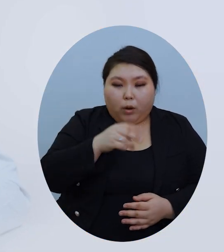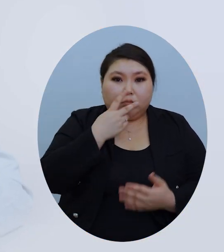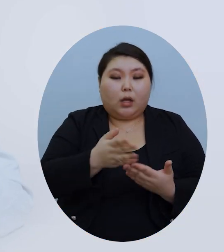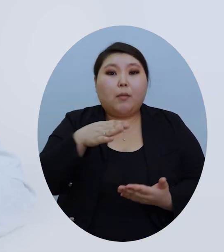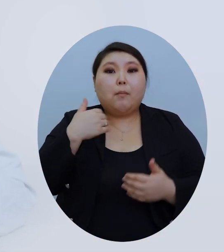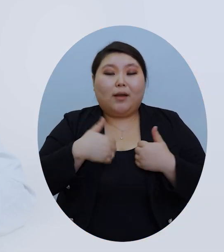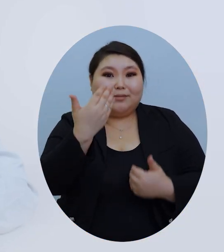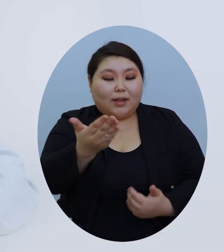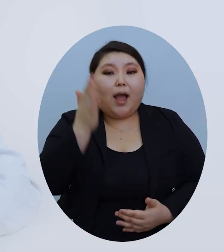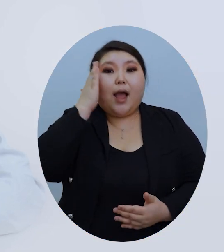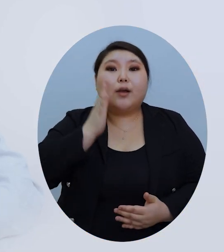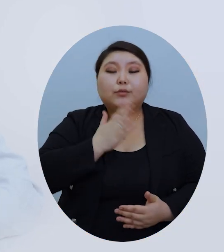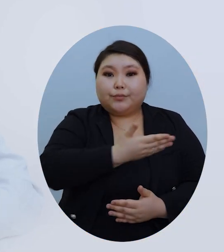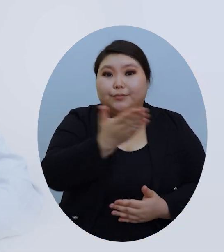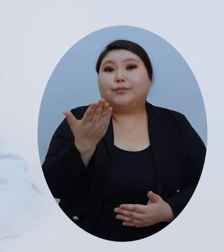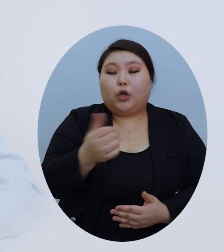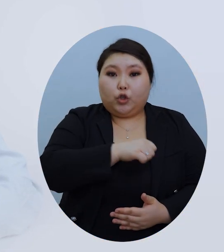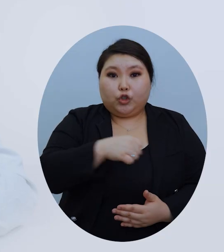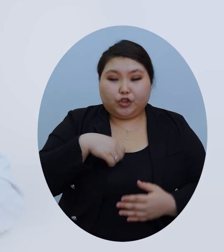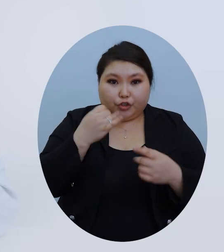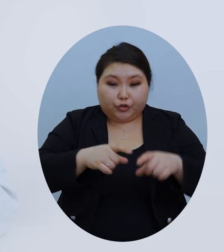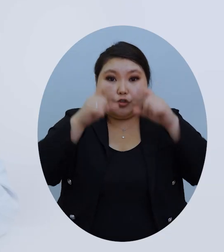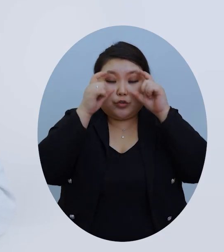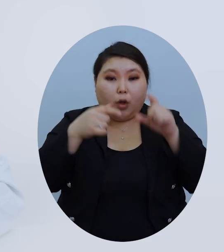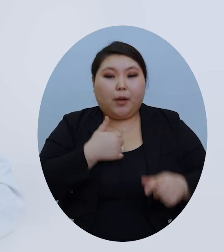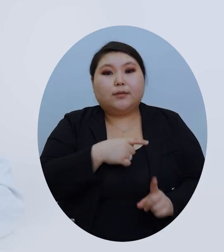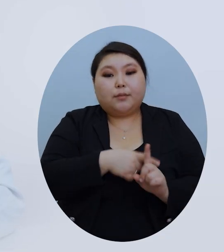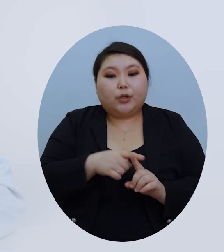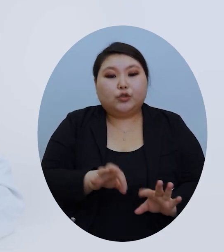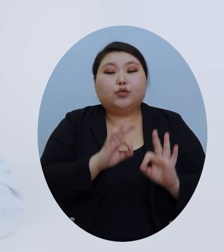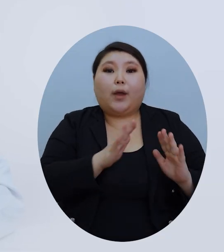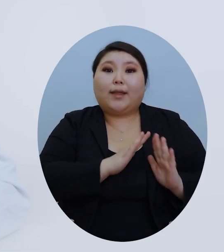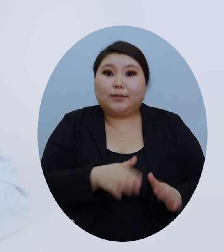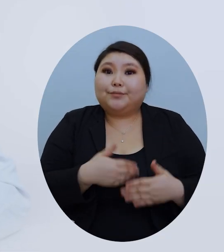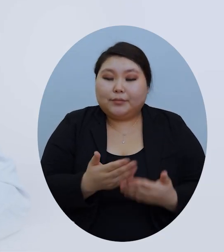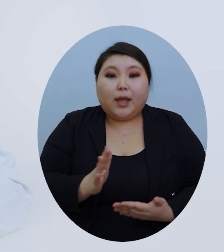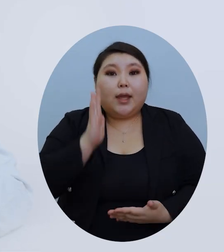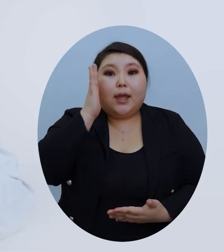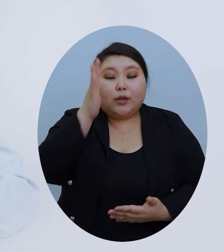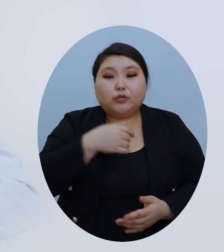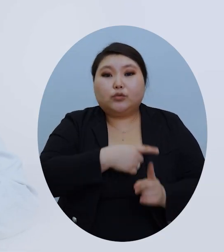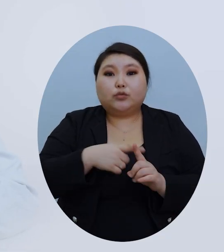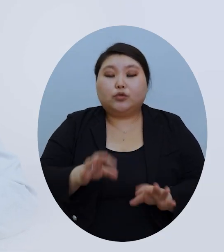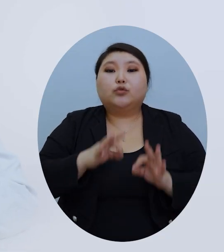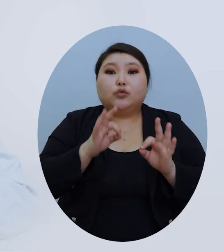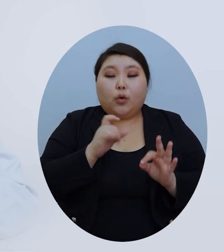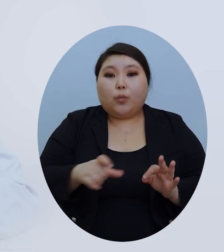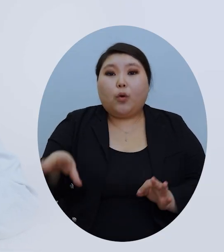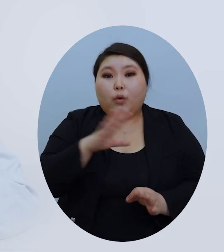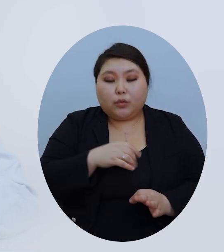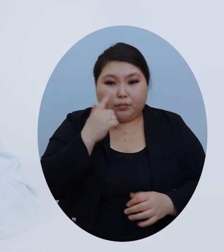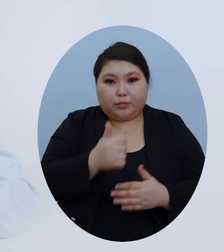өөрсдөө шил зөөхдөө эерэг зөв хандлагатай байх нь ирээдүйн эерэг зөв хандлагатай хүмүүсийг бий болгоно. Хүмүүсийн дунд байдаг бас нэгэн